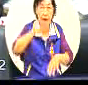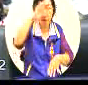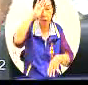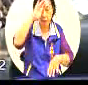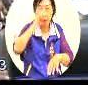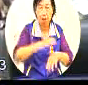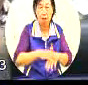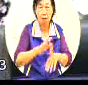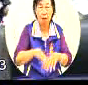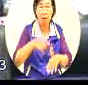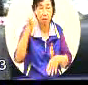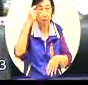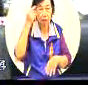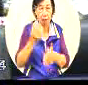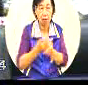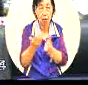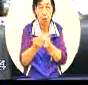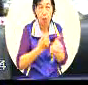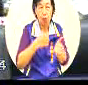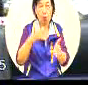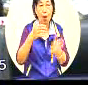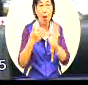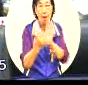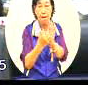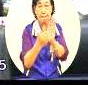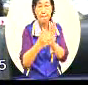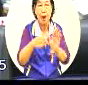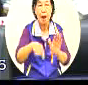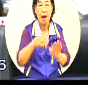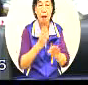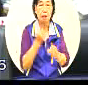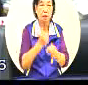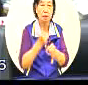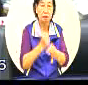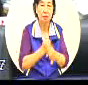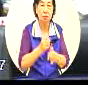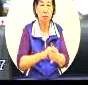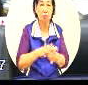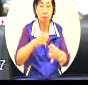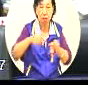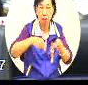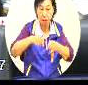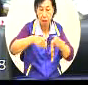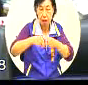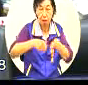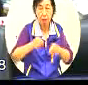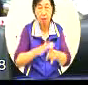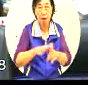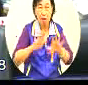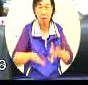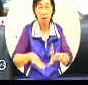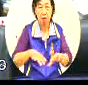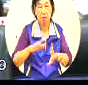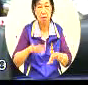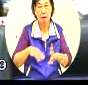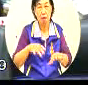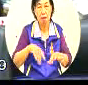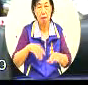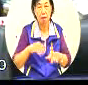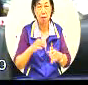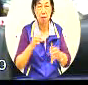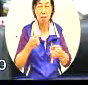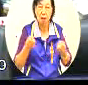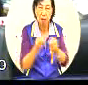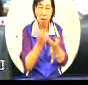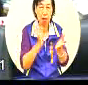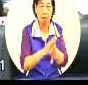预防的措施。所谓预防不是说我们现在要来做什么，现在在做什么那都叫做事后的，怎么讲，事后的